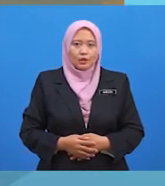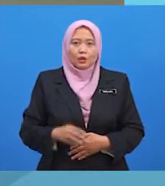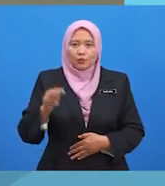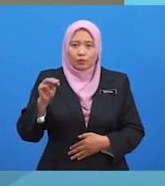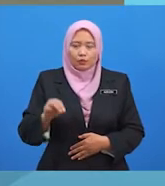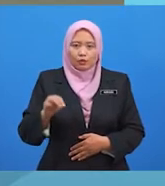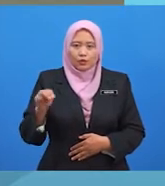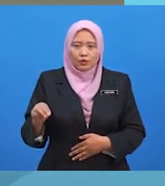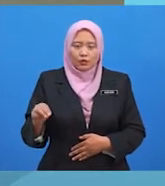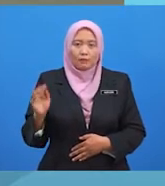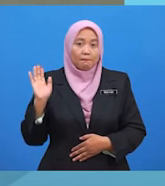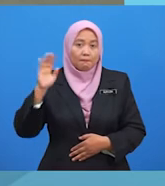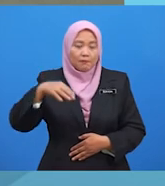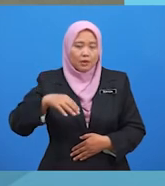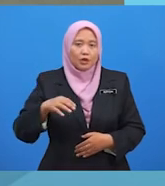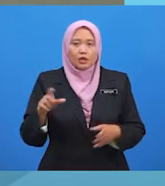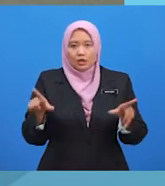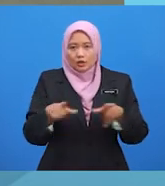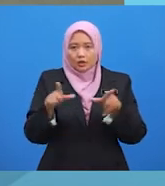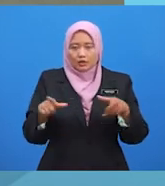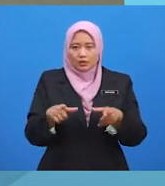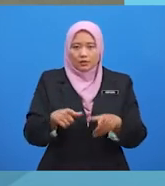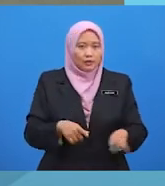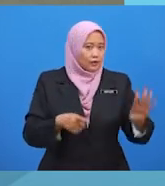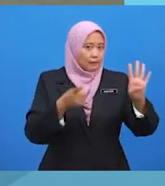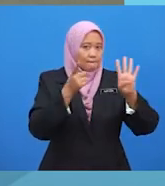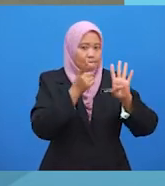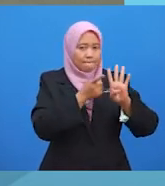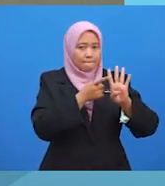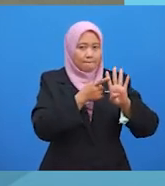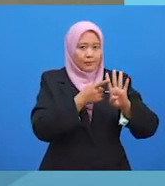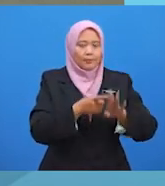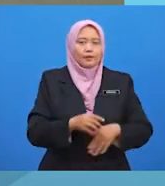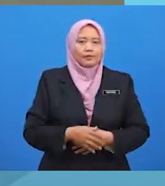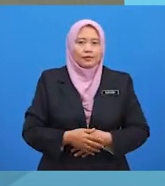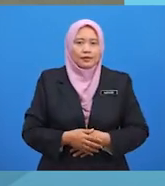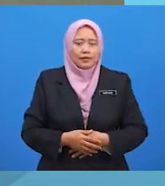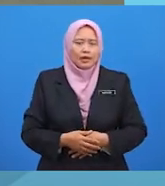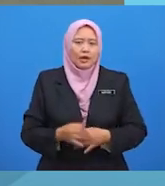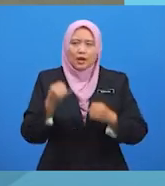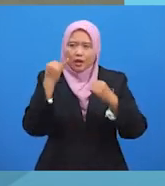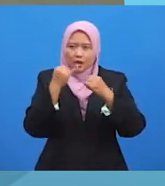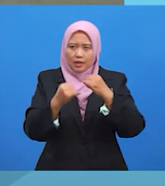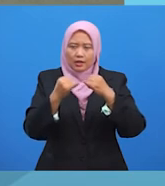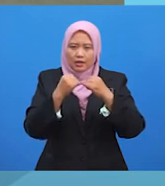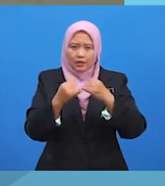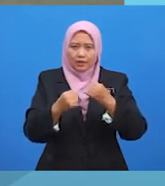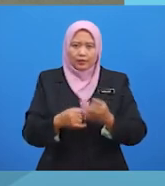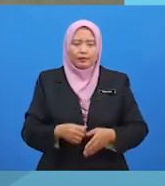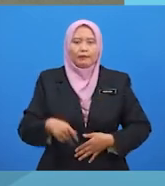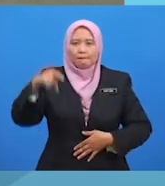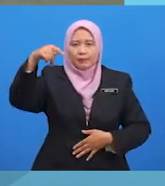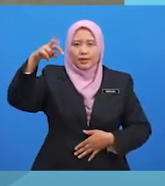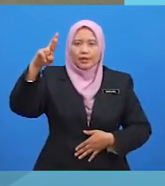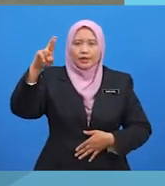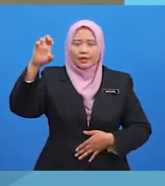Murid-murid, mari kita lakukan langkah keempat atau langkah terakhir iaitu